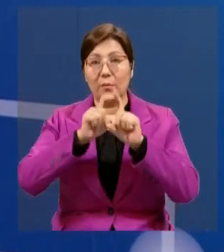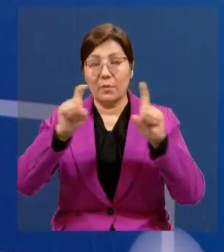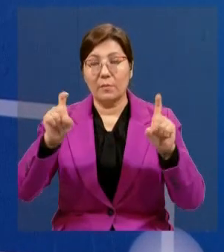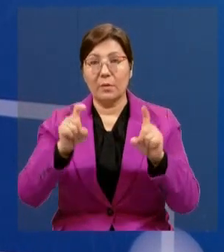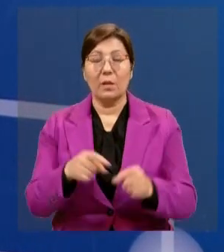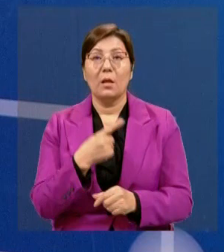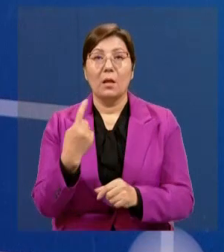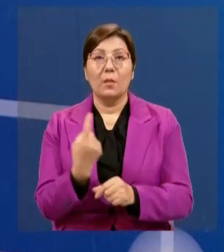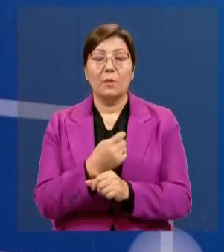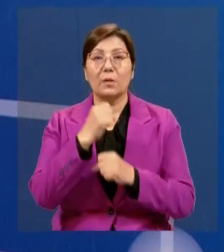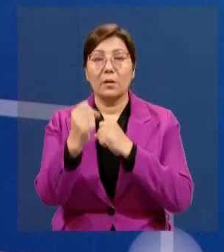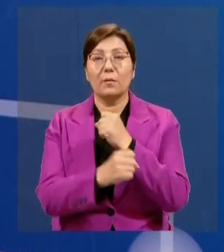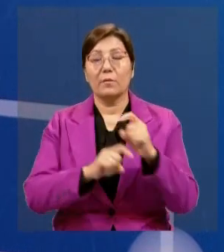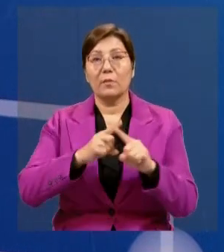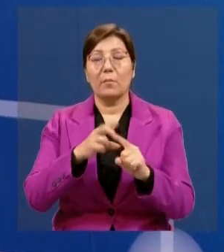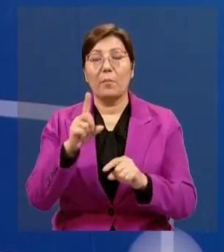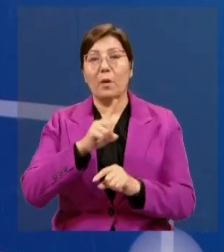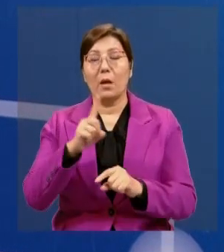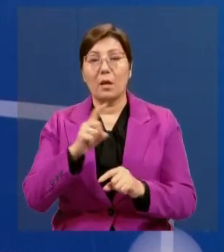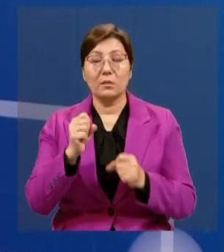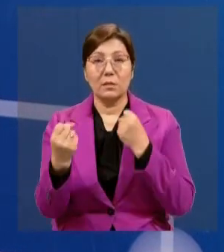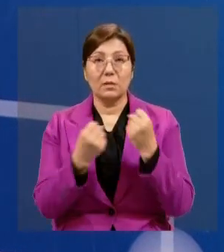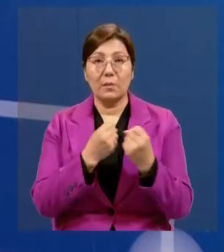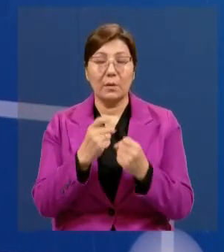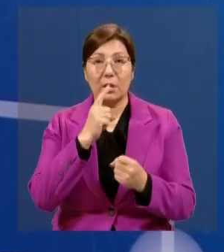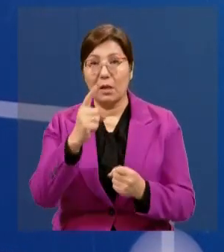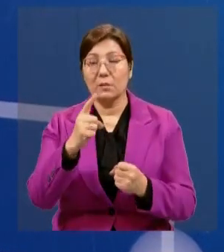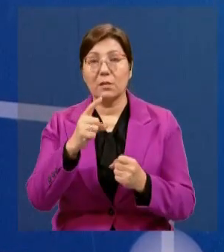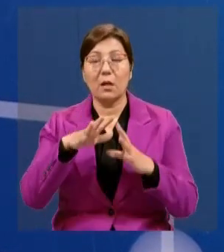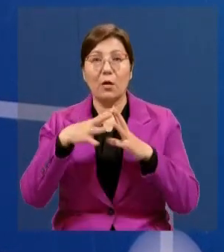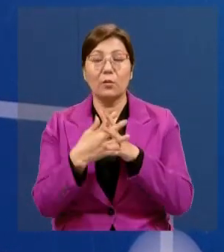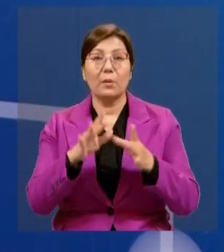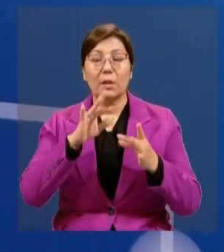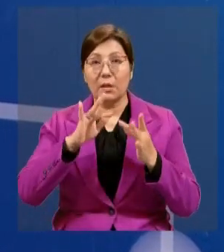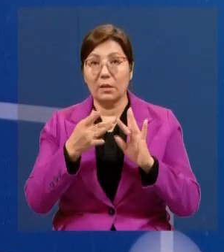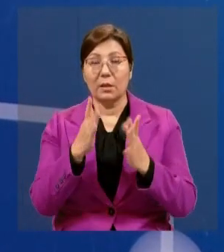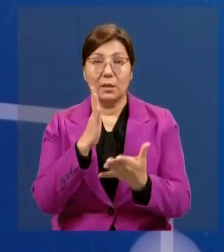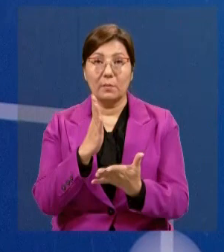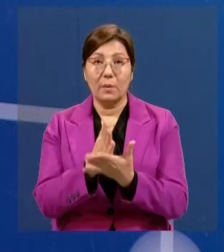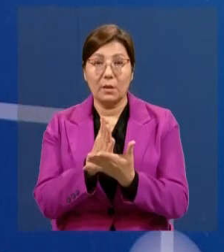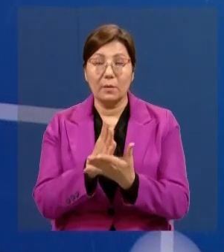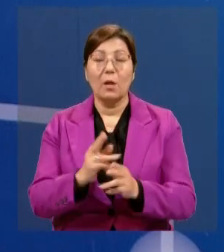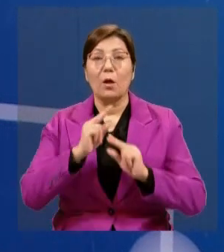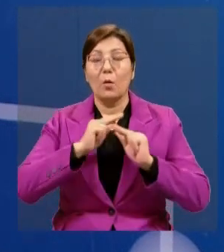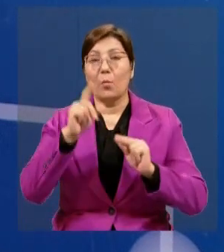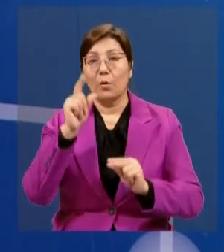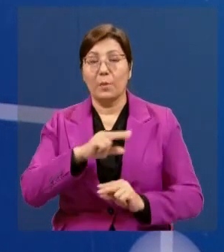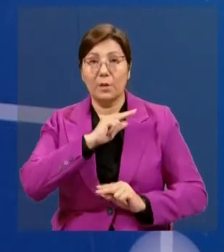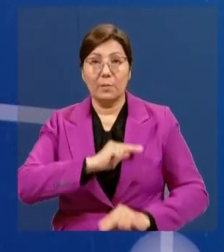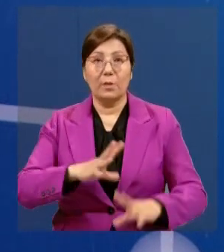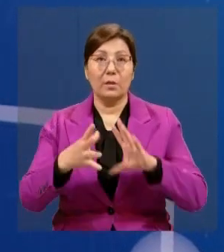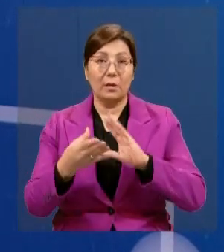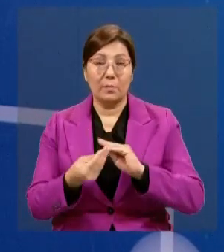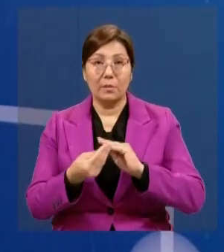ордаларының алдымен материалдық техникалық базасын нығайды. Шалғайда орналасса да интернет жылдамдығы артты. Мұғалімдер біліктілігін